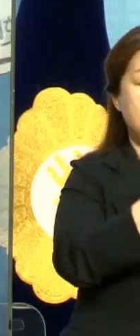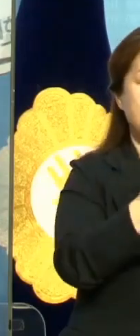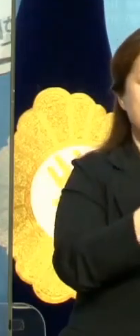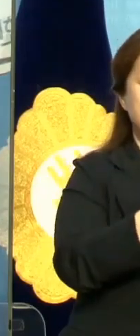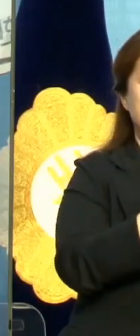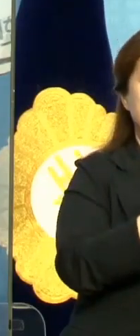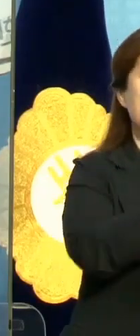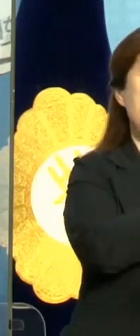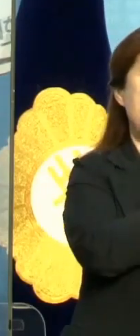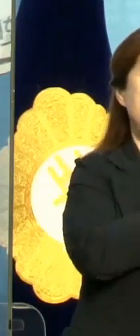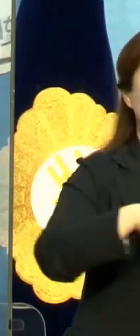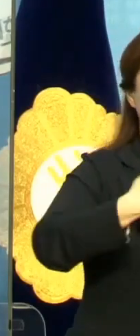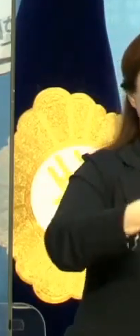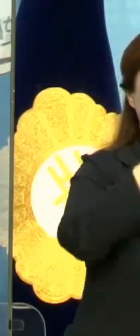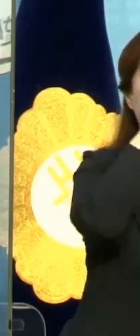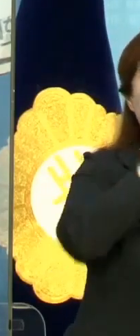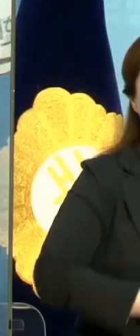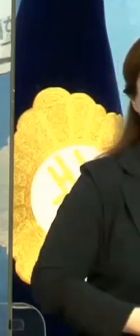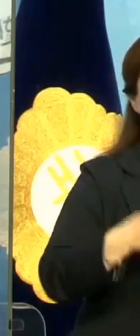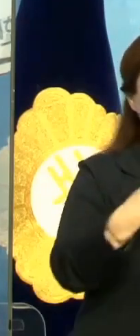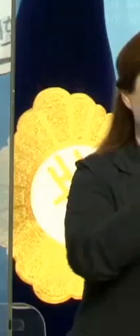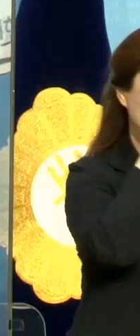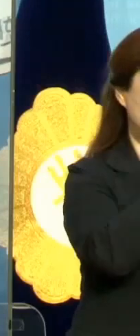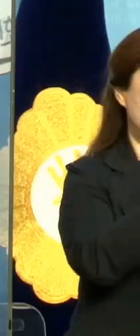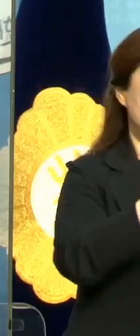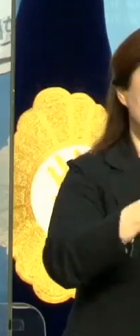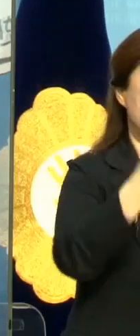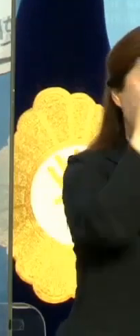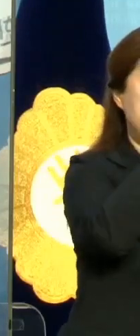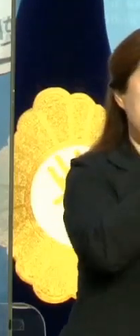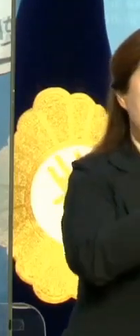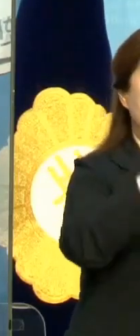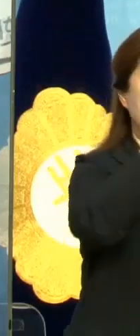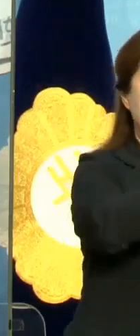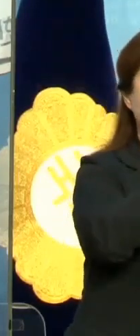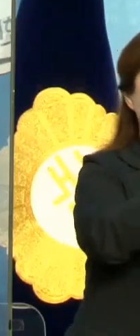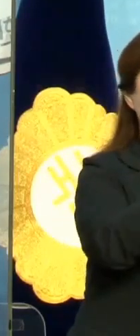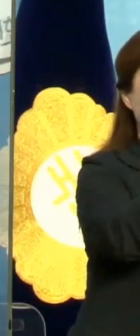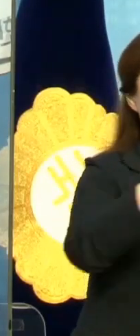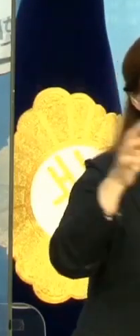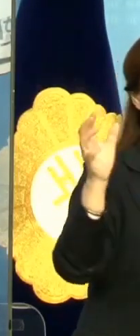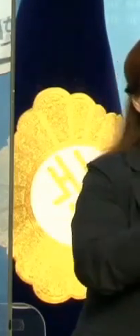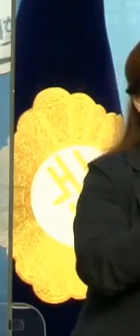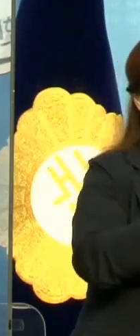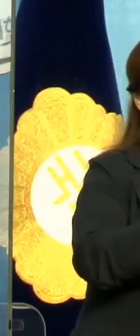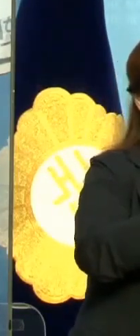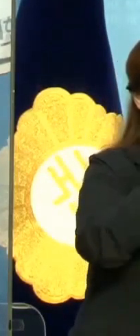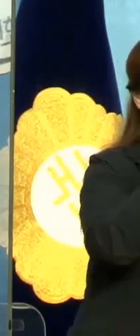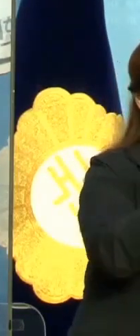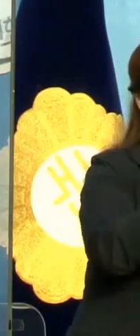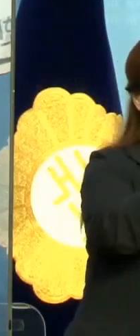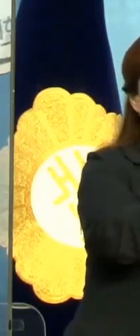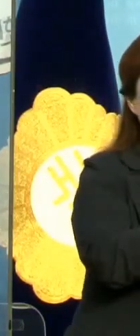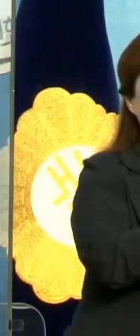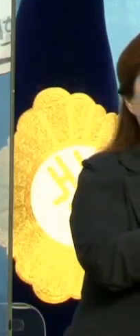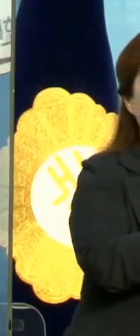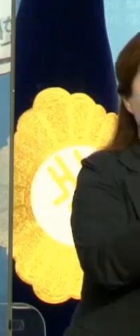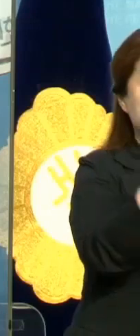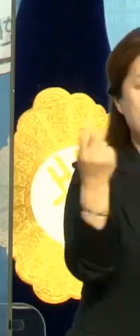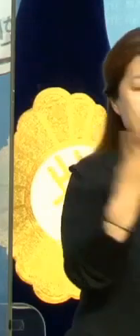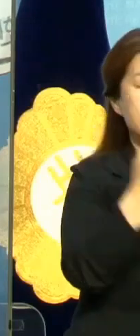소속되어 있습니다 또한 다가오는 국정감사 과정에서도 삼성 합병 관련 합병 과정과 관련된 다수의